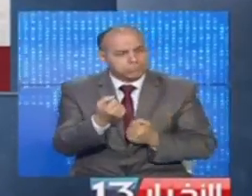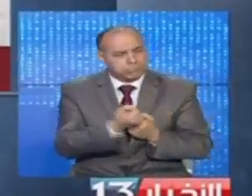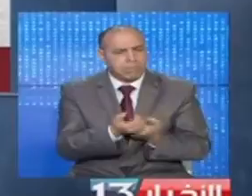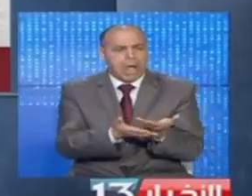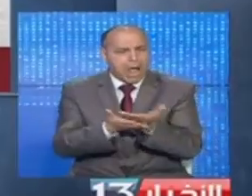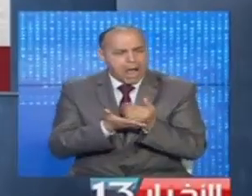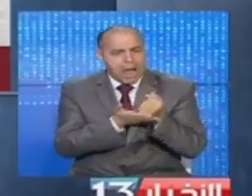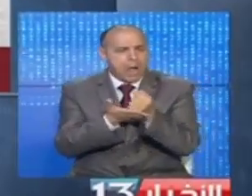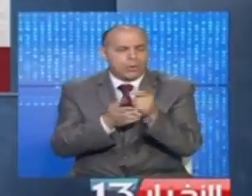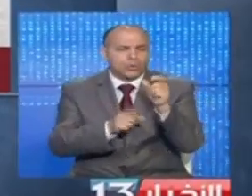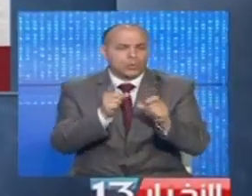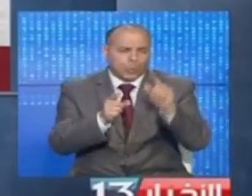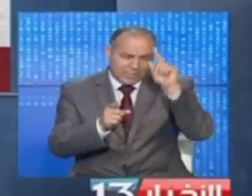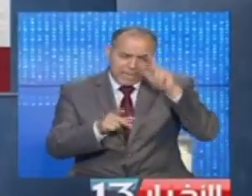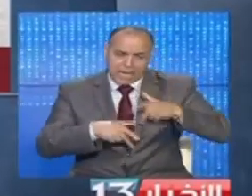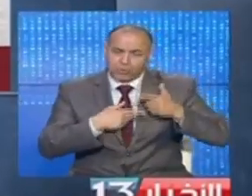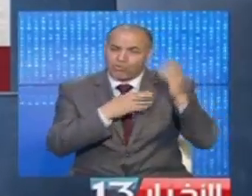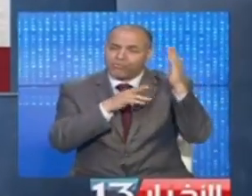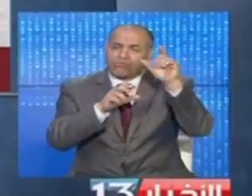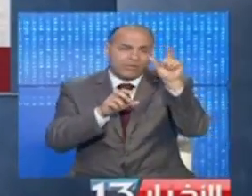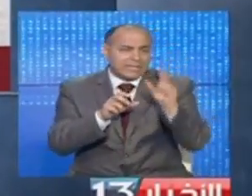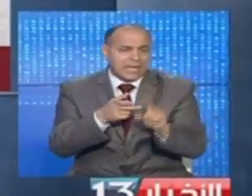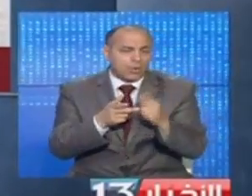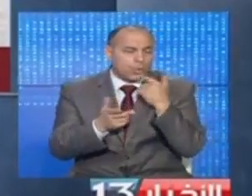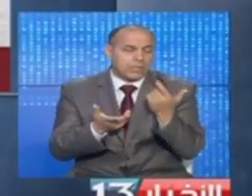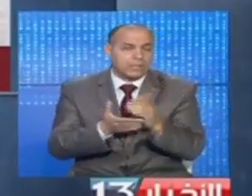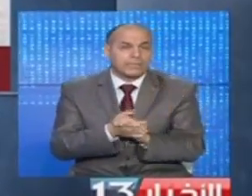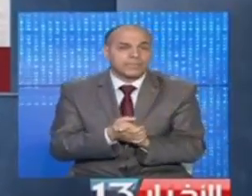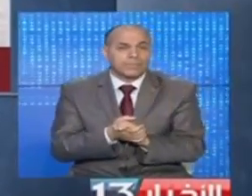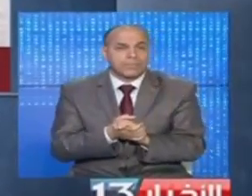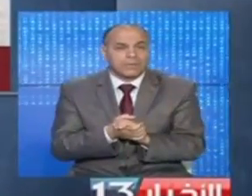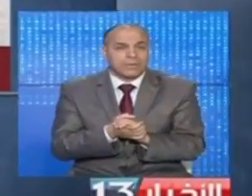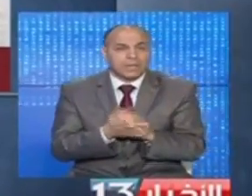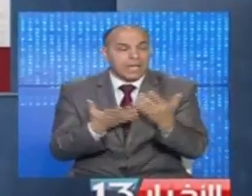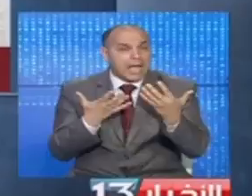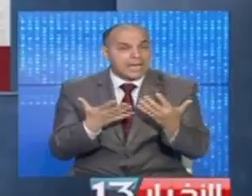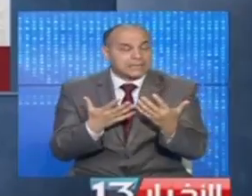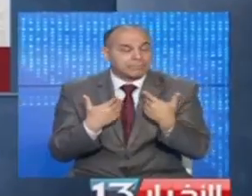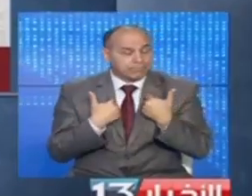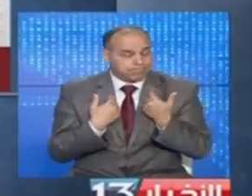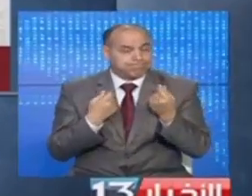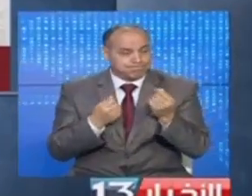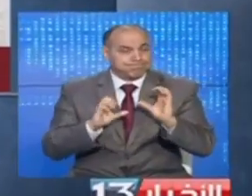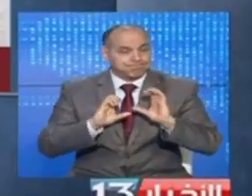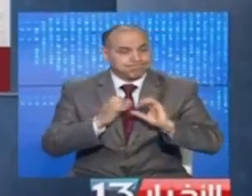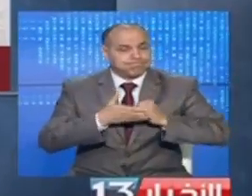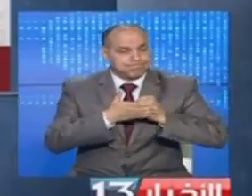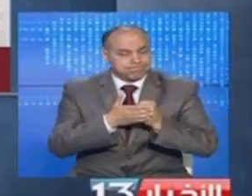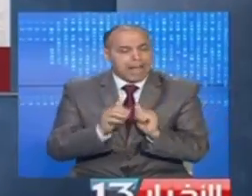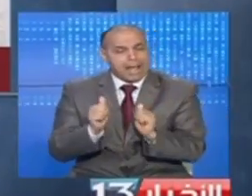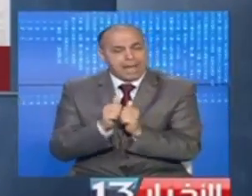الخدمات للجاليه التونسيه المتواجده في كامل انحاء ايطاليا، وحسب امكانياته وبالتنسيق مع